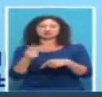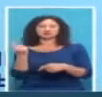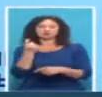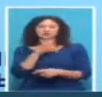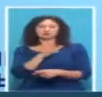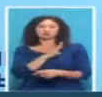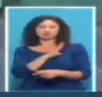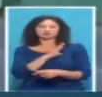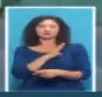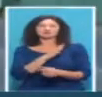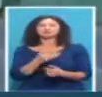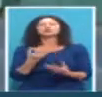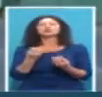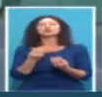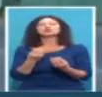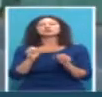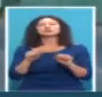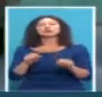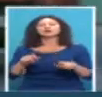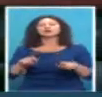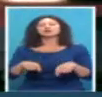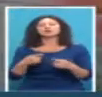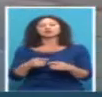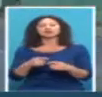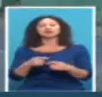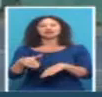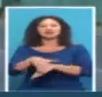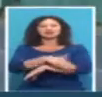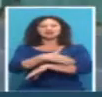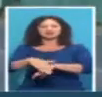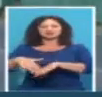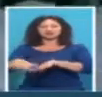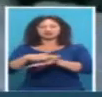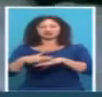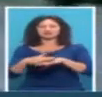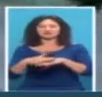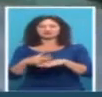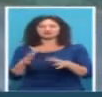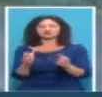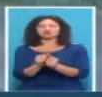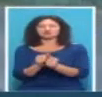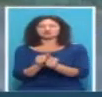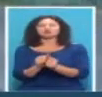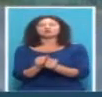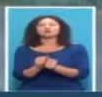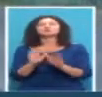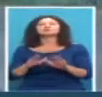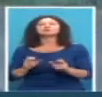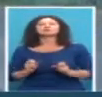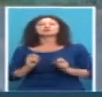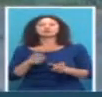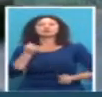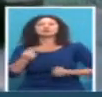проводится досудебное расследование. Еще одного правонарушителя задержали во дворе одного из районов города. Злоумышленник бежал с места преступления и